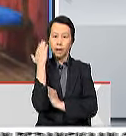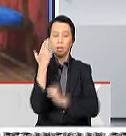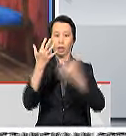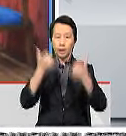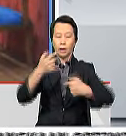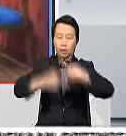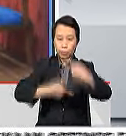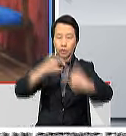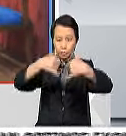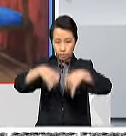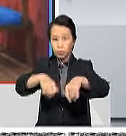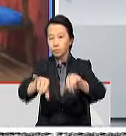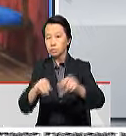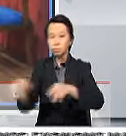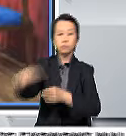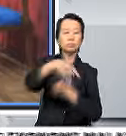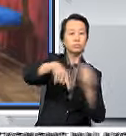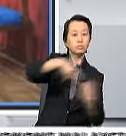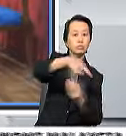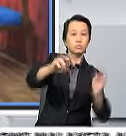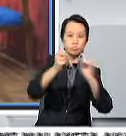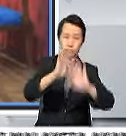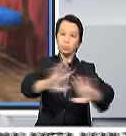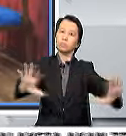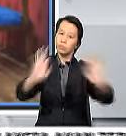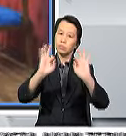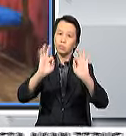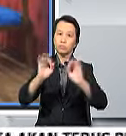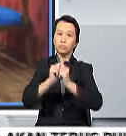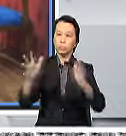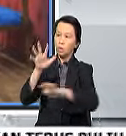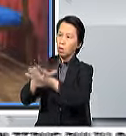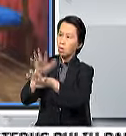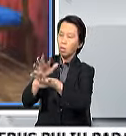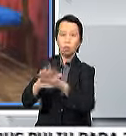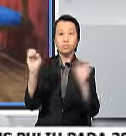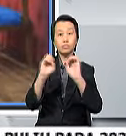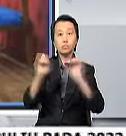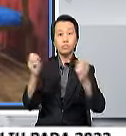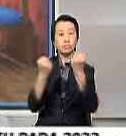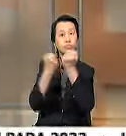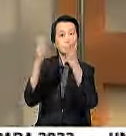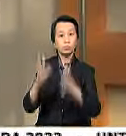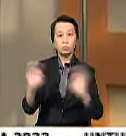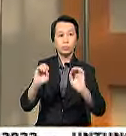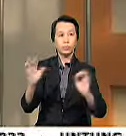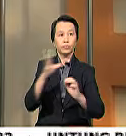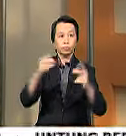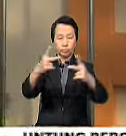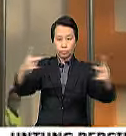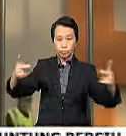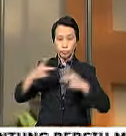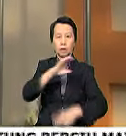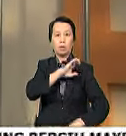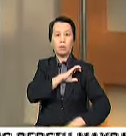lagi berlangsung dan suasananya cukup tenang dan berjalan dengan lancar tanpa kehadiran ramai penyokong. Dan kawasan ini juga dikawal rapi oleh pasukan